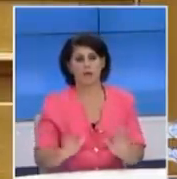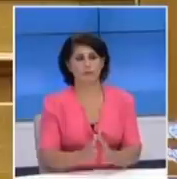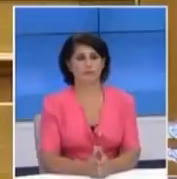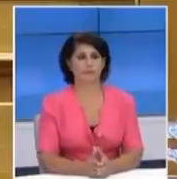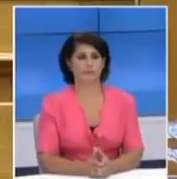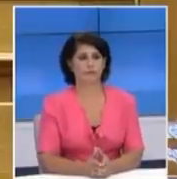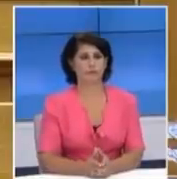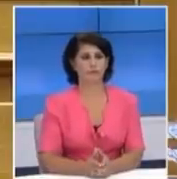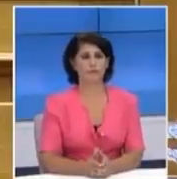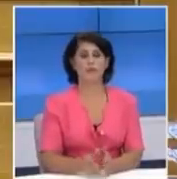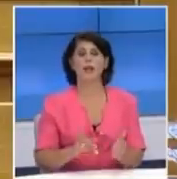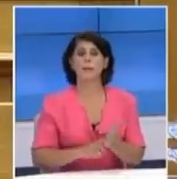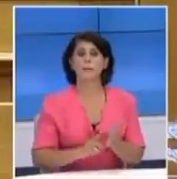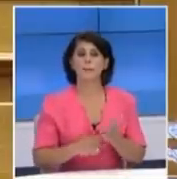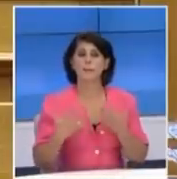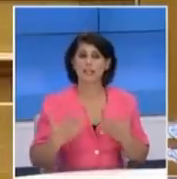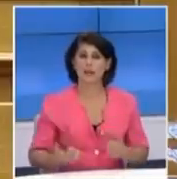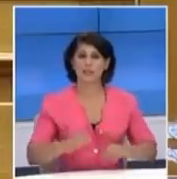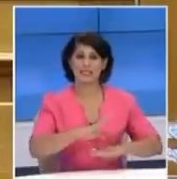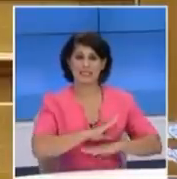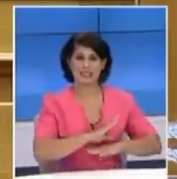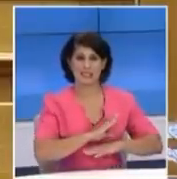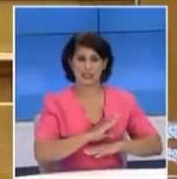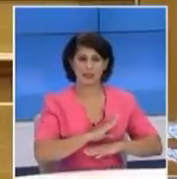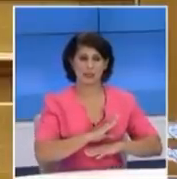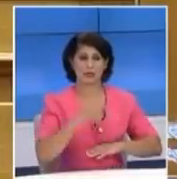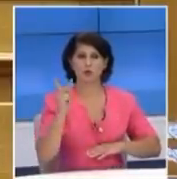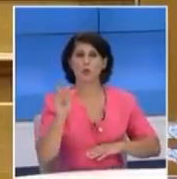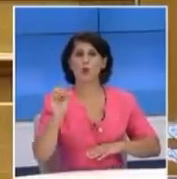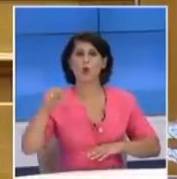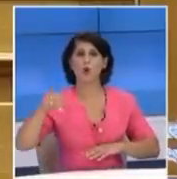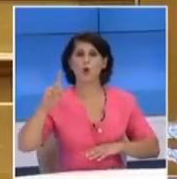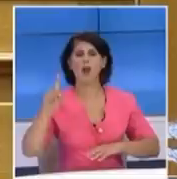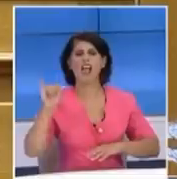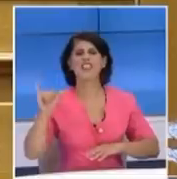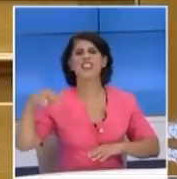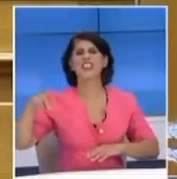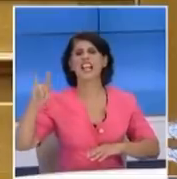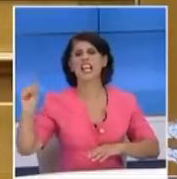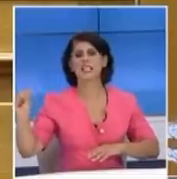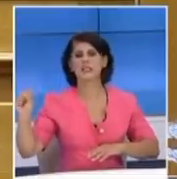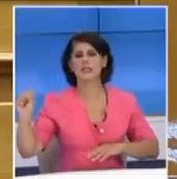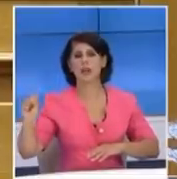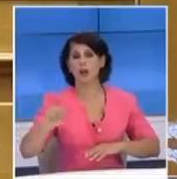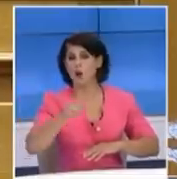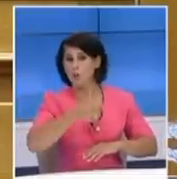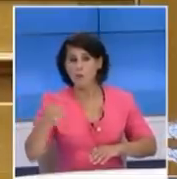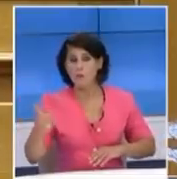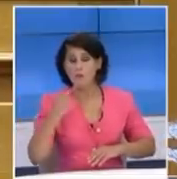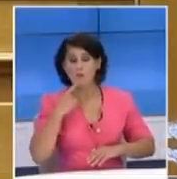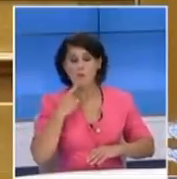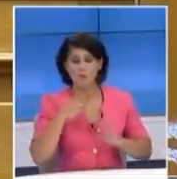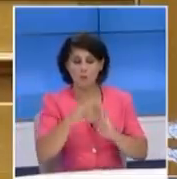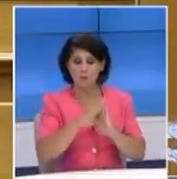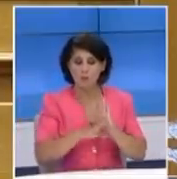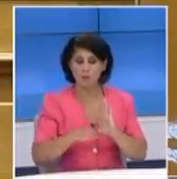κακός, αλλά πρέπει να αποκτήσουμε το στρατηγικό δόγμα του Κονδύλι. Εγώ είμαι κάθος σε αυτό. Μόνο με το δόγμα του Κονδύλι